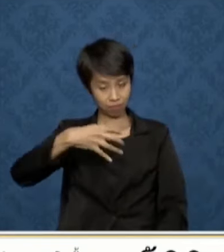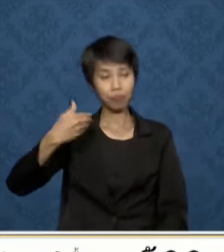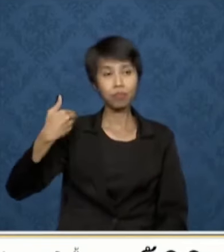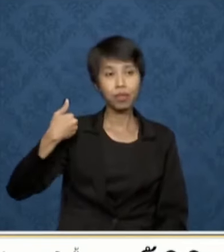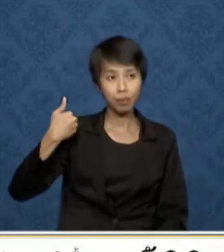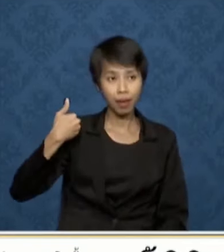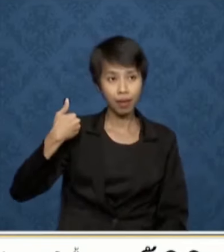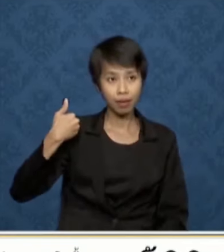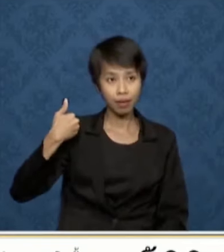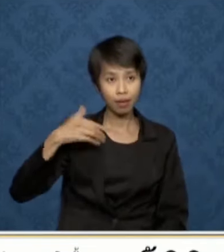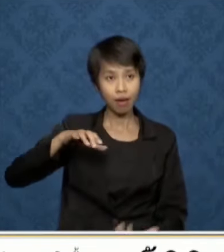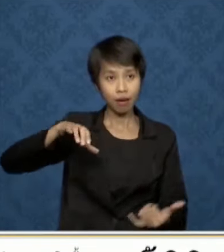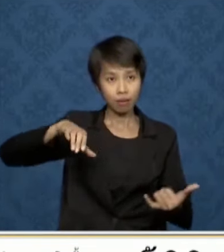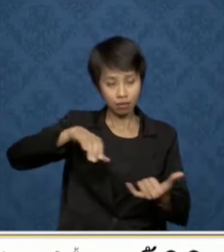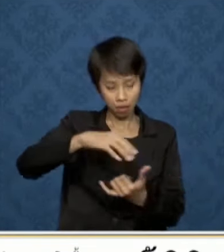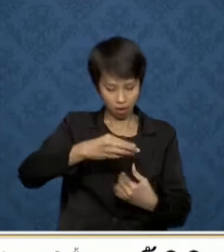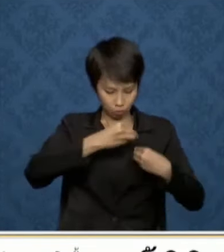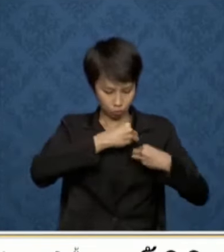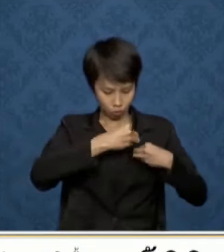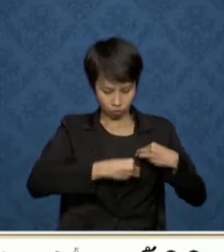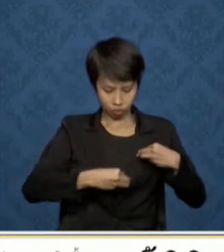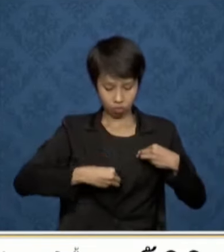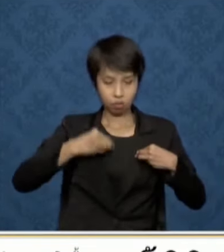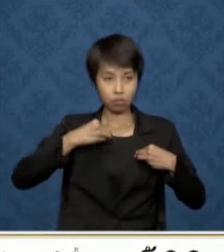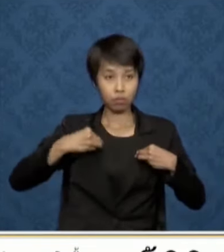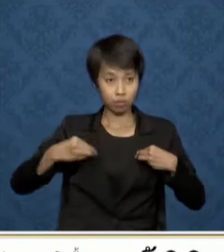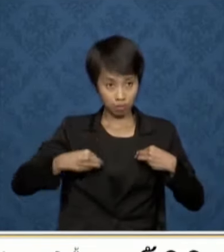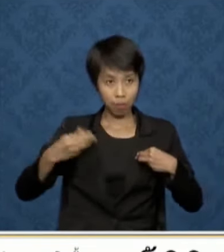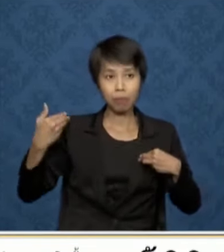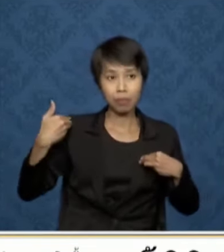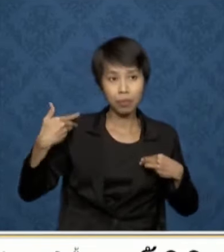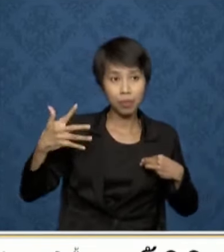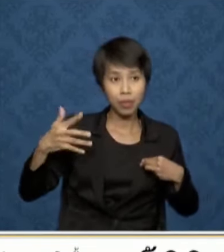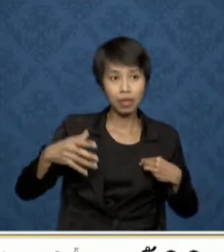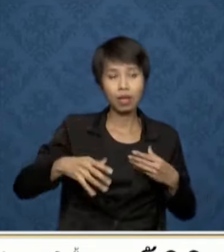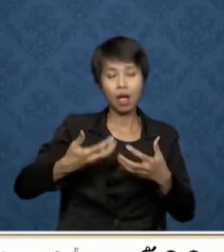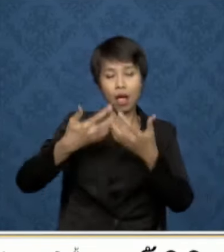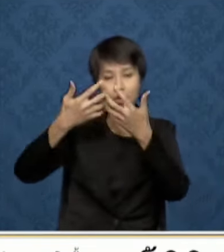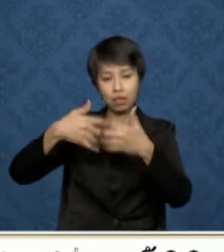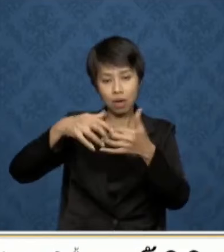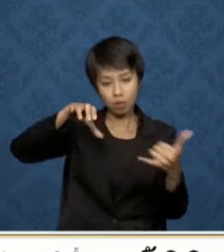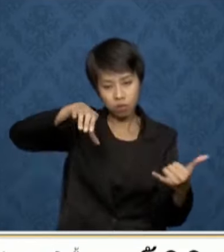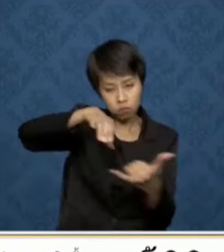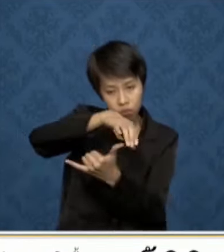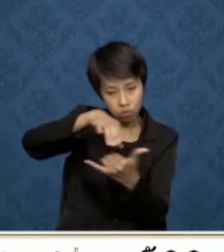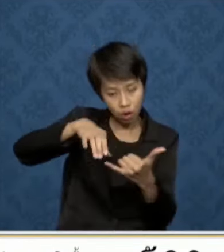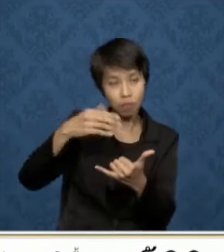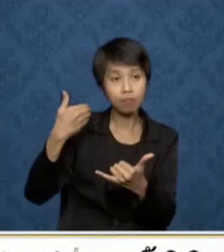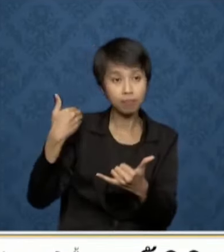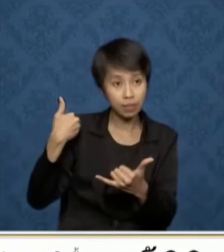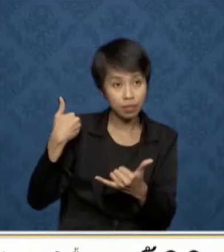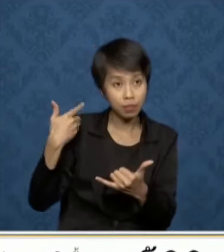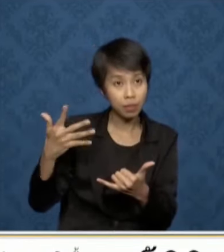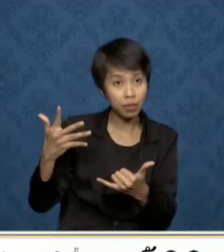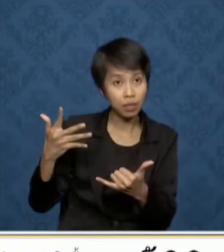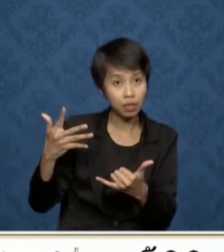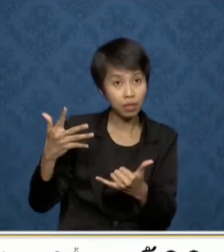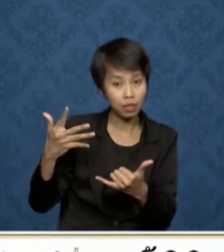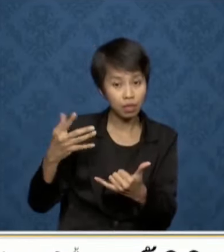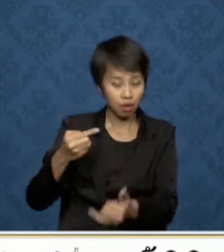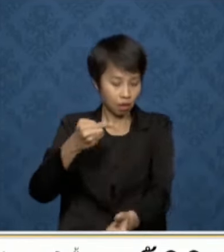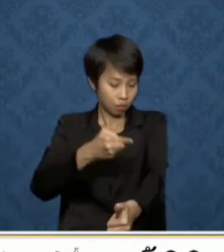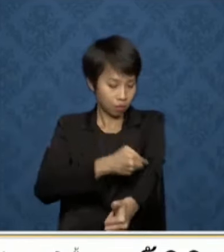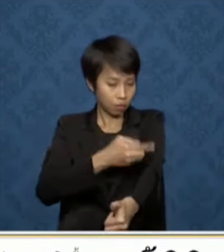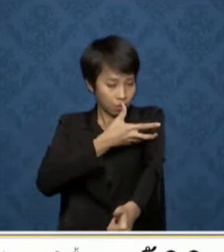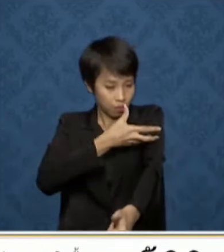มีเครื่องตรวขึ้ไปฟาหวใจไมเครอง CT ไหมตรวแบทั่วไปไดหอเปลาM 5.0 โ ทANG MER นเจาะลับ